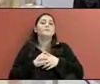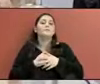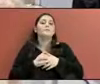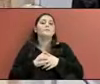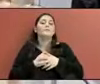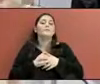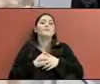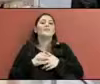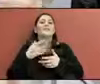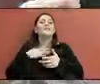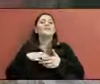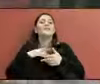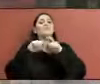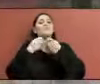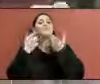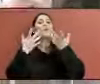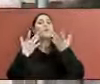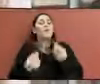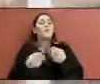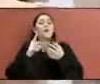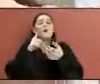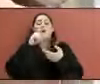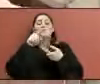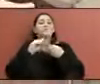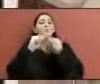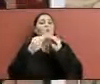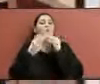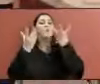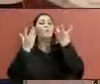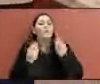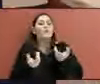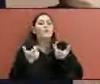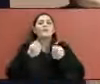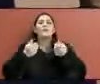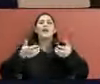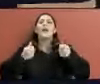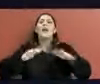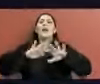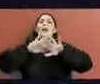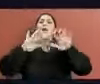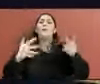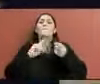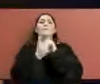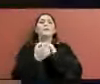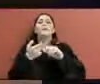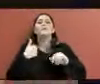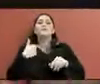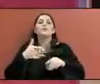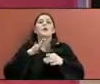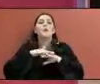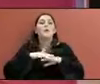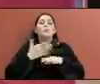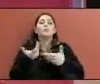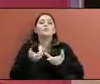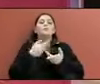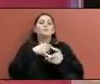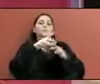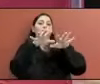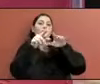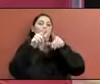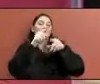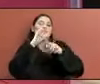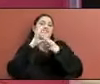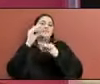joystick'inde kırılma olabilir, aküsünde problem olabilir tekerleğinde, biz bunu gidiyoruz, vatandaşımızın evinden alıyoruz.